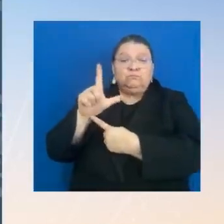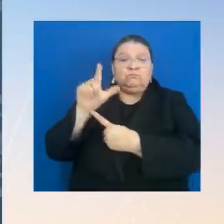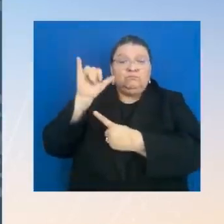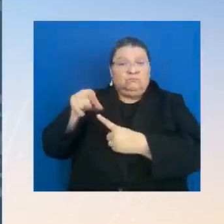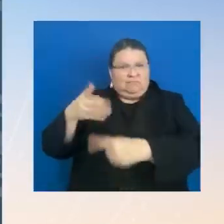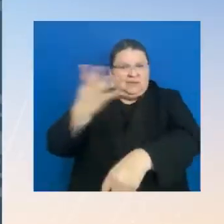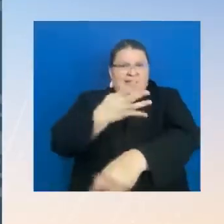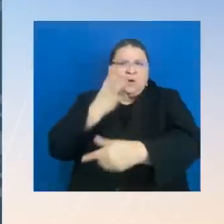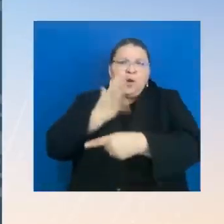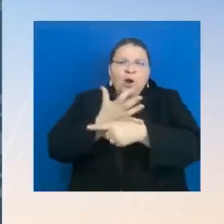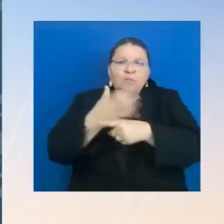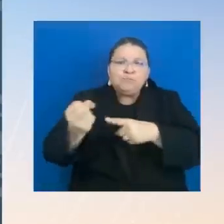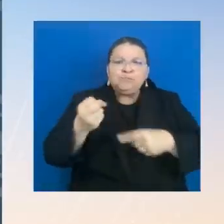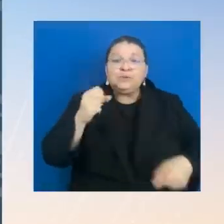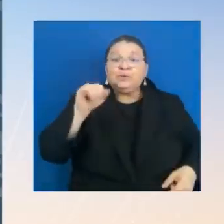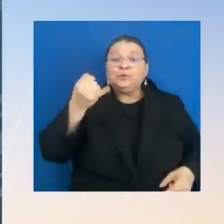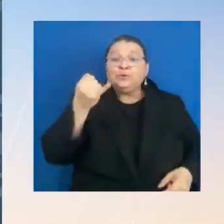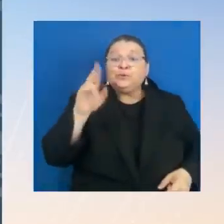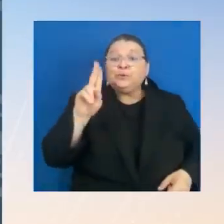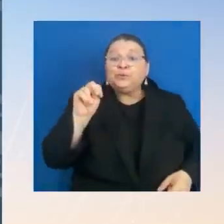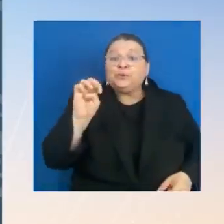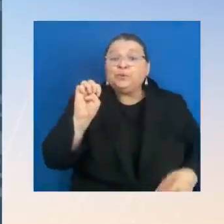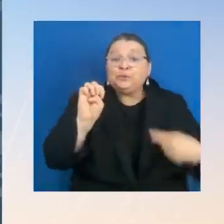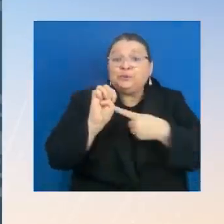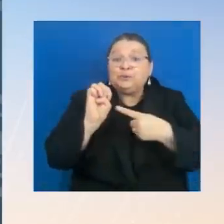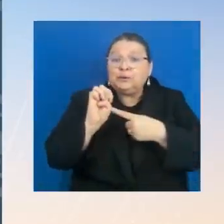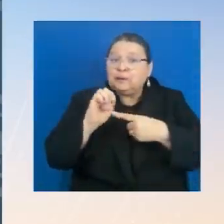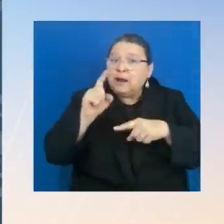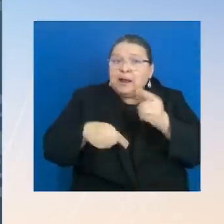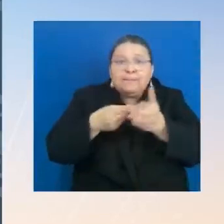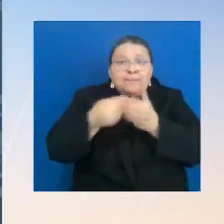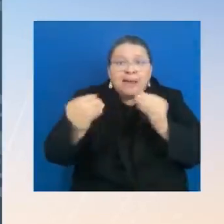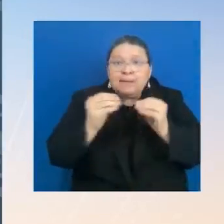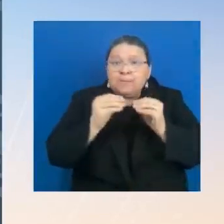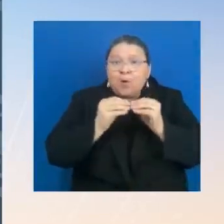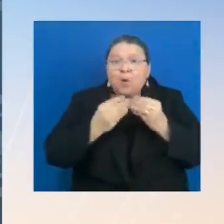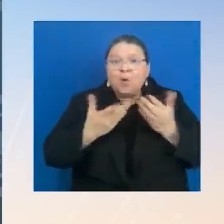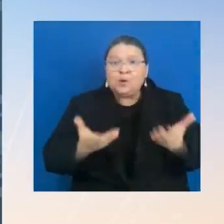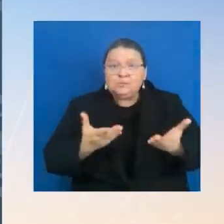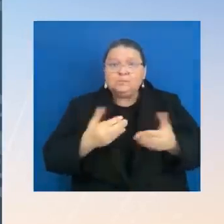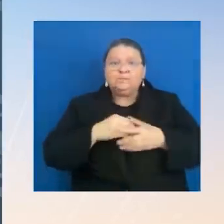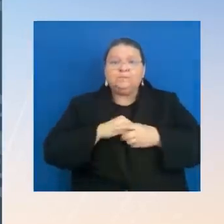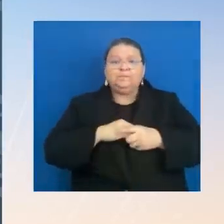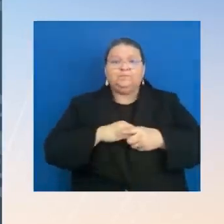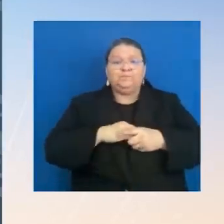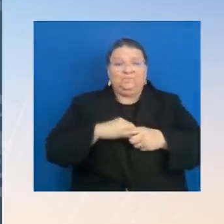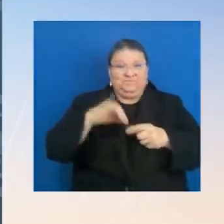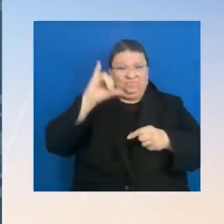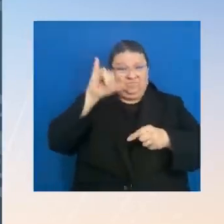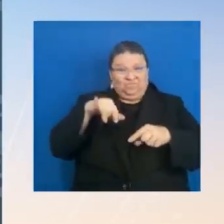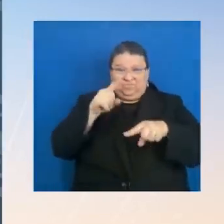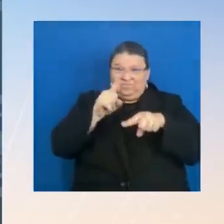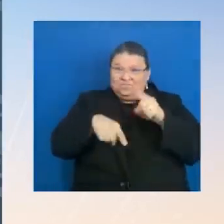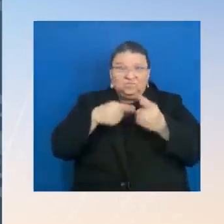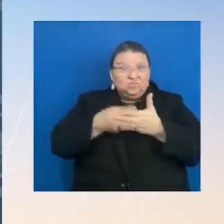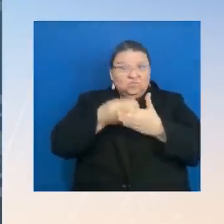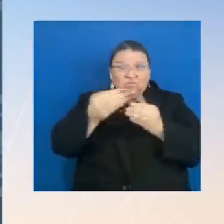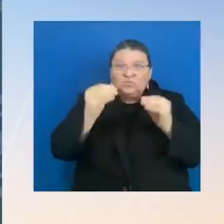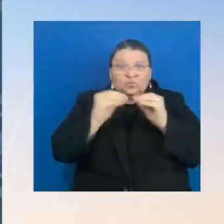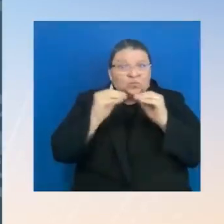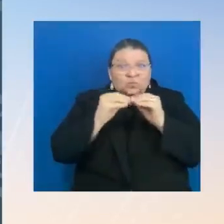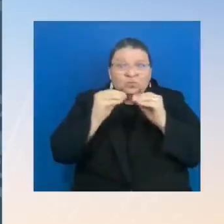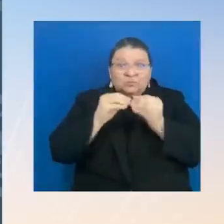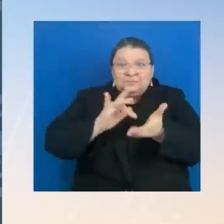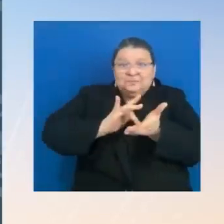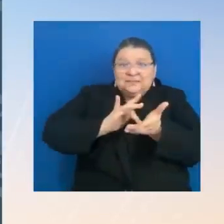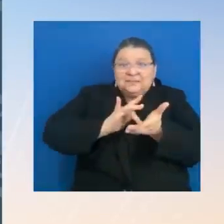lực MiG-29 đến Ukraine, bất chấp việc Tổng thống Volodymyr Zelensky liên tục cầu xin các máy bay chiến đấu giúp đất